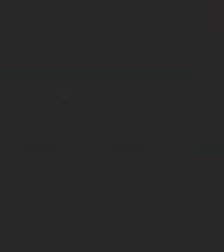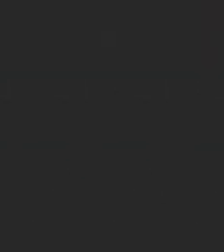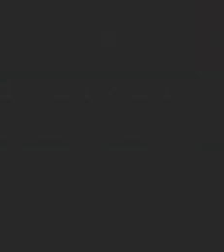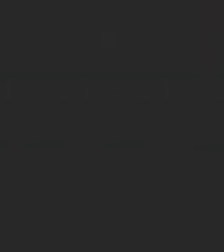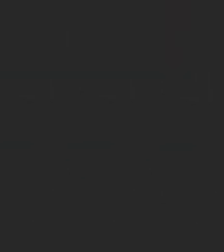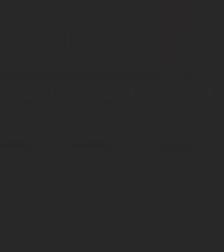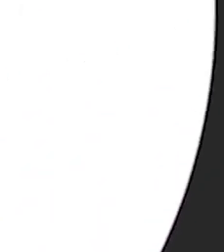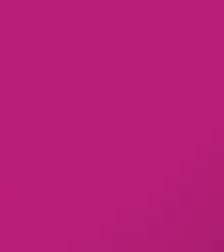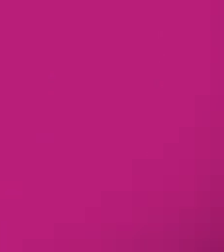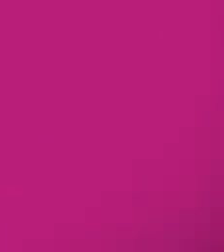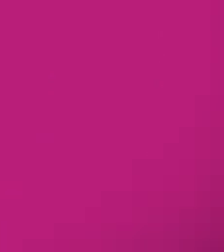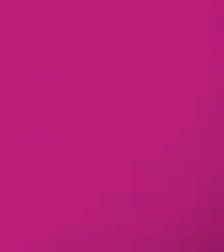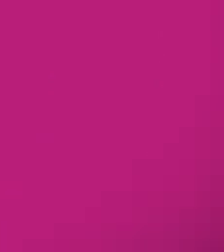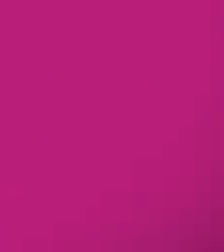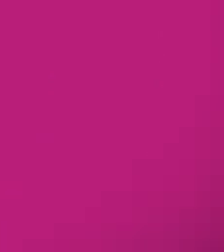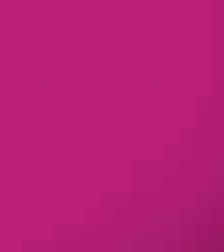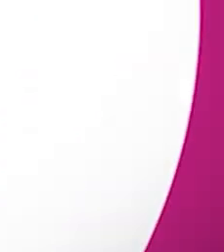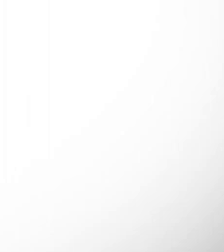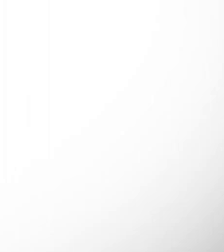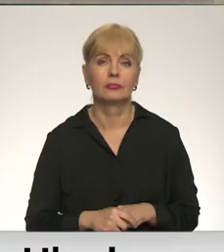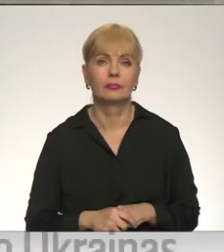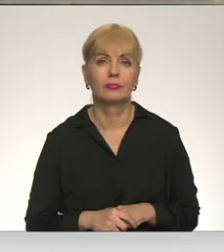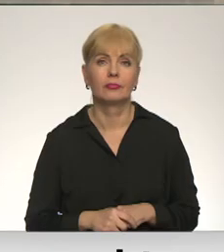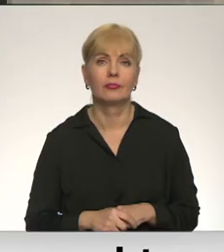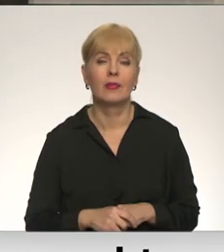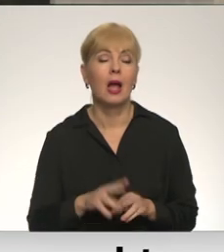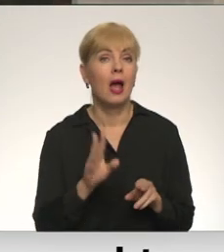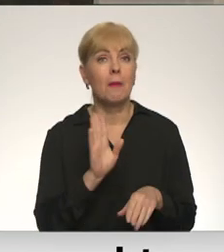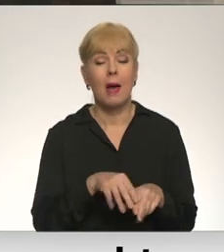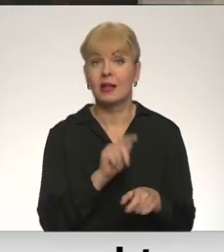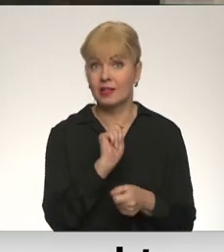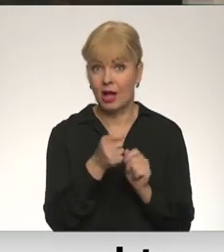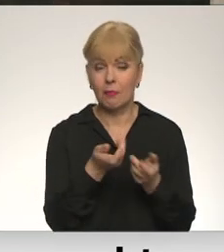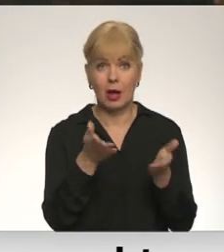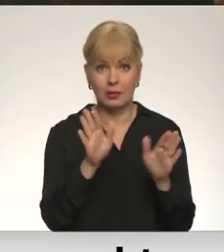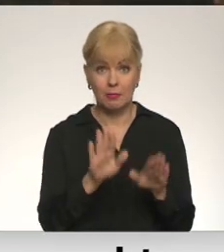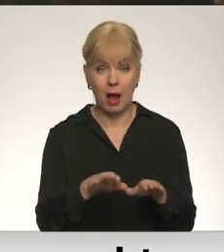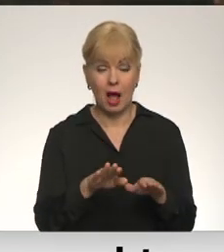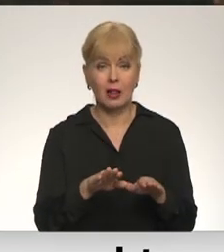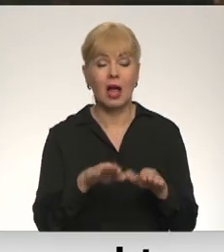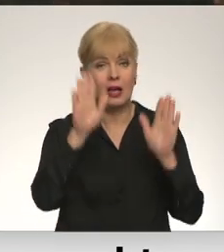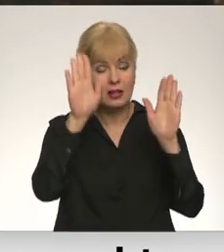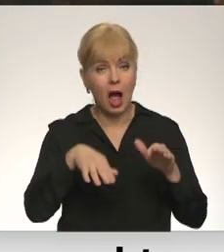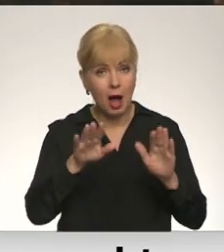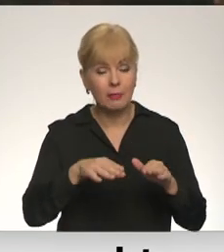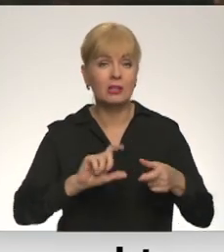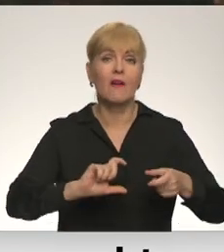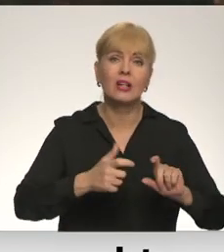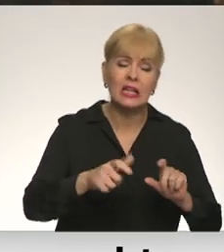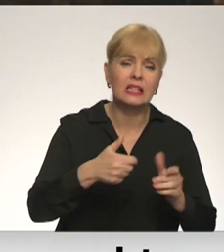Re, viss ēters ir te! Pēc remonta pāri palikušās tapetes, flīzes, krāsas,